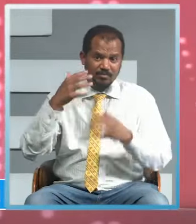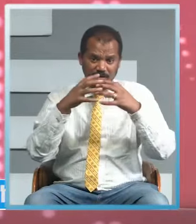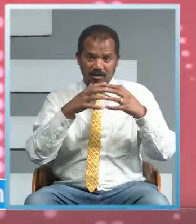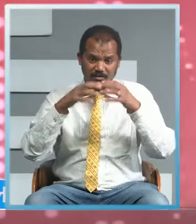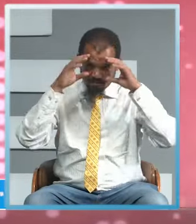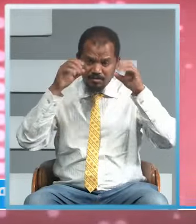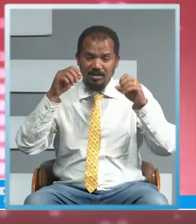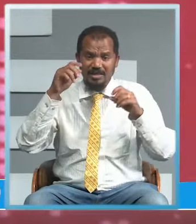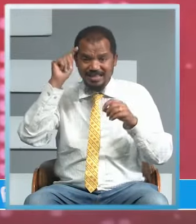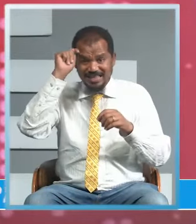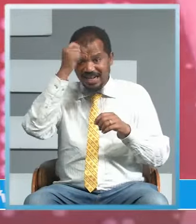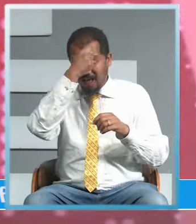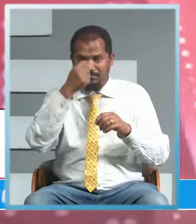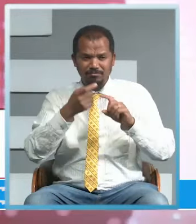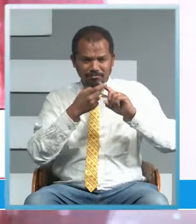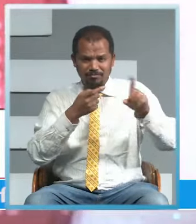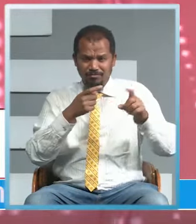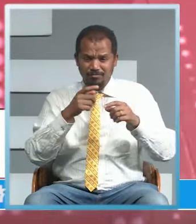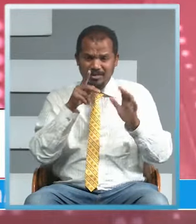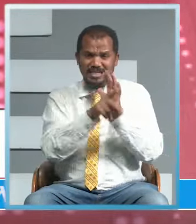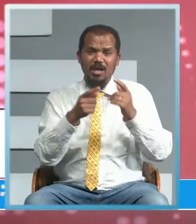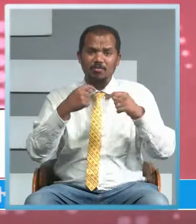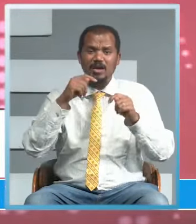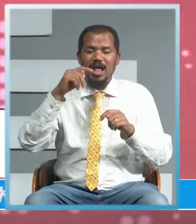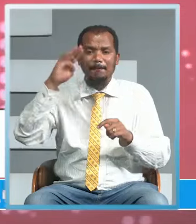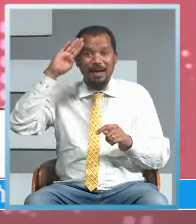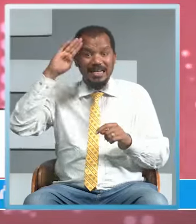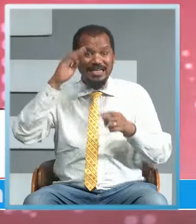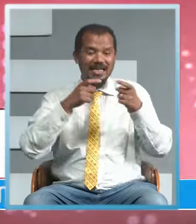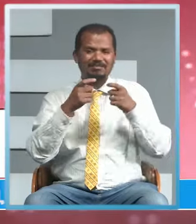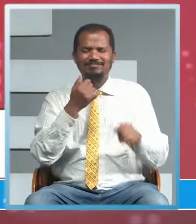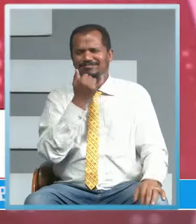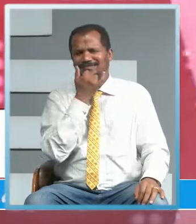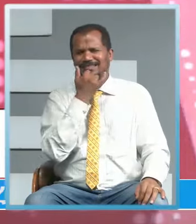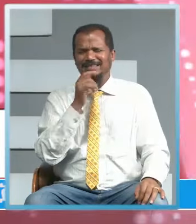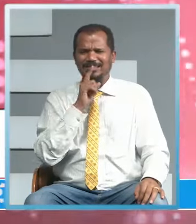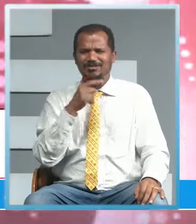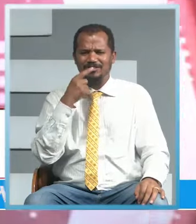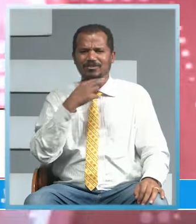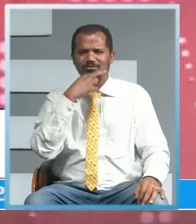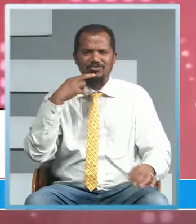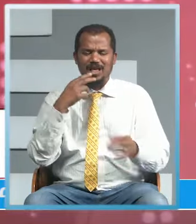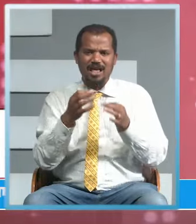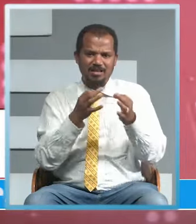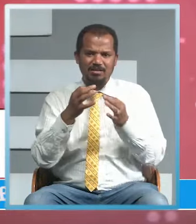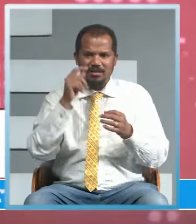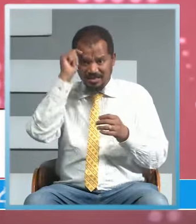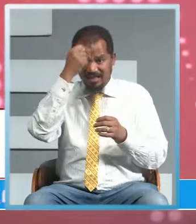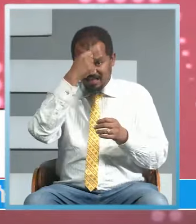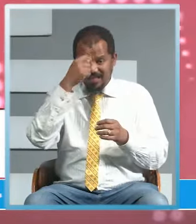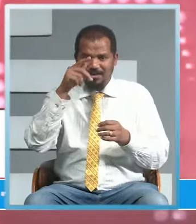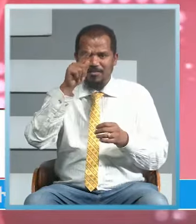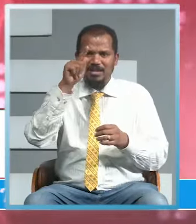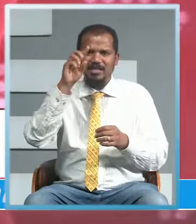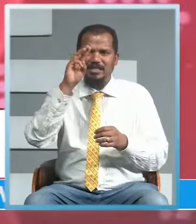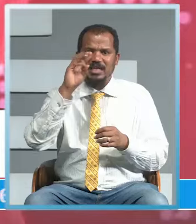በቀድሞው የአሜሪካ ፕሬዝዳንት ዶናልድ ትራምፕ ላይ የተፈጸመው የግድያ ሙከራ የባይደን አስተዳደር ስህተት ነው ስትል ሩሲያ ገለጸች።